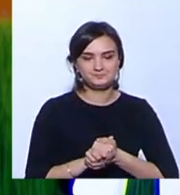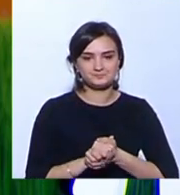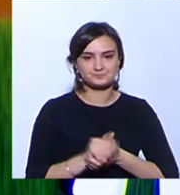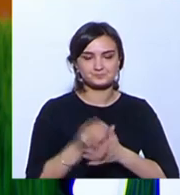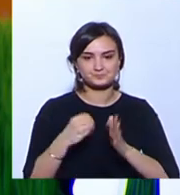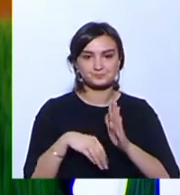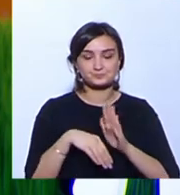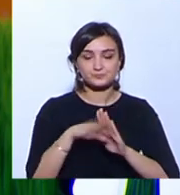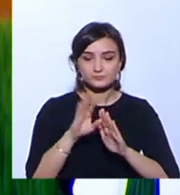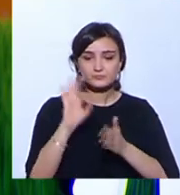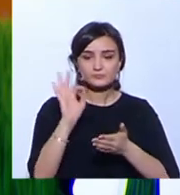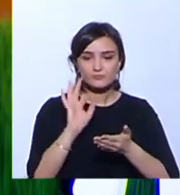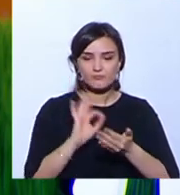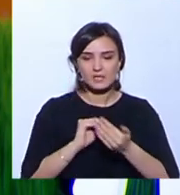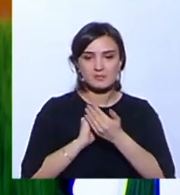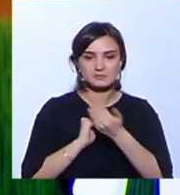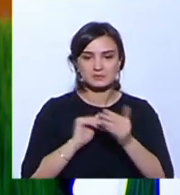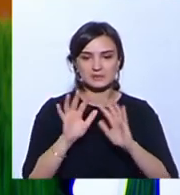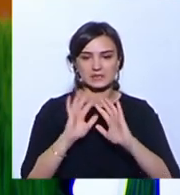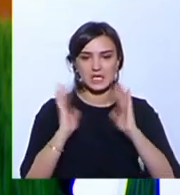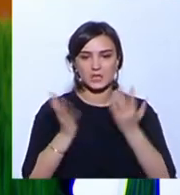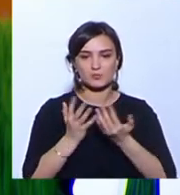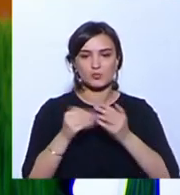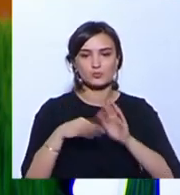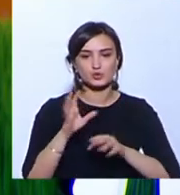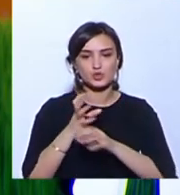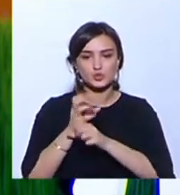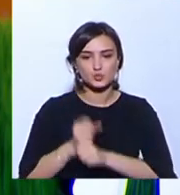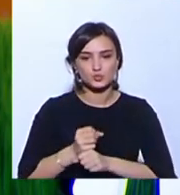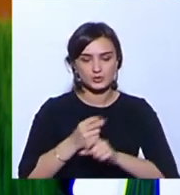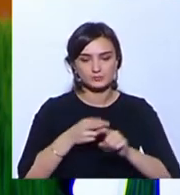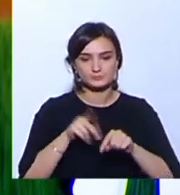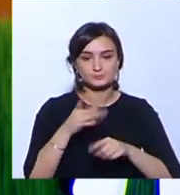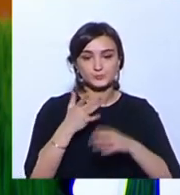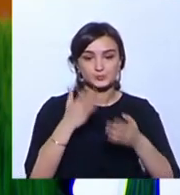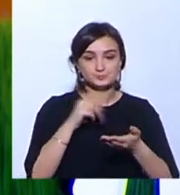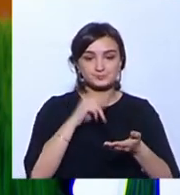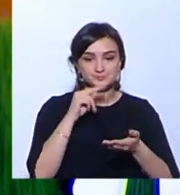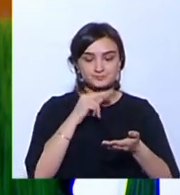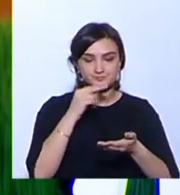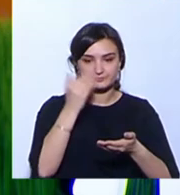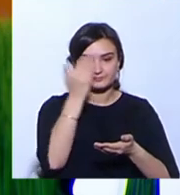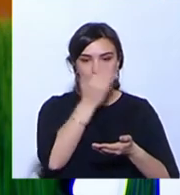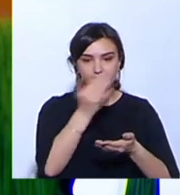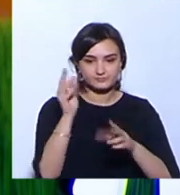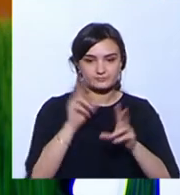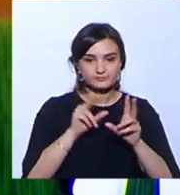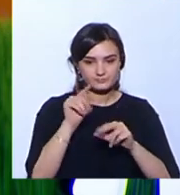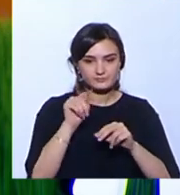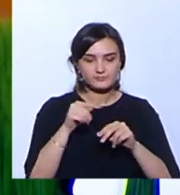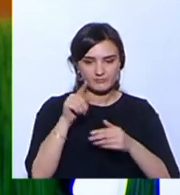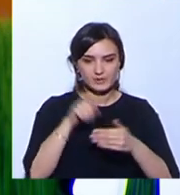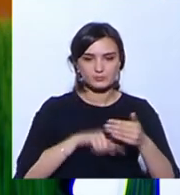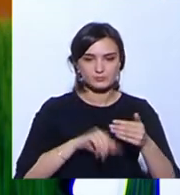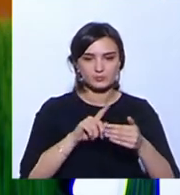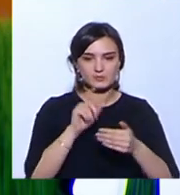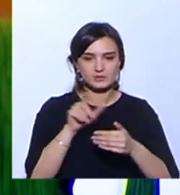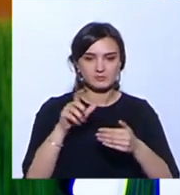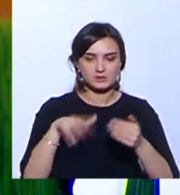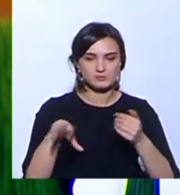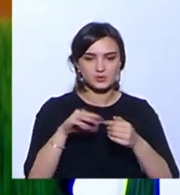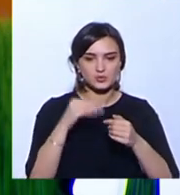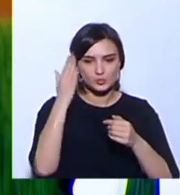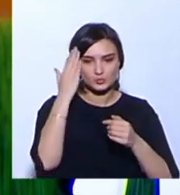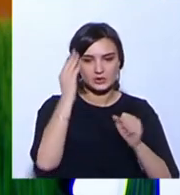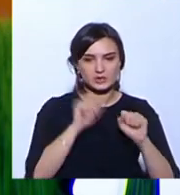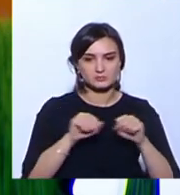უფრო შეზღუდულია ხშირად მათ მიმართ გარემო. ამიტომ თუ ამას გაითვალისწინებ საზოგადოება, დავრწმუნდებით, რომ ადამიანების